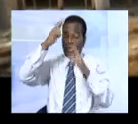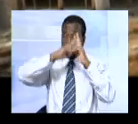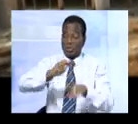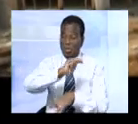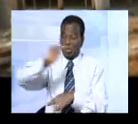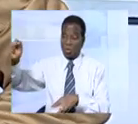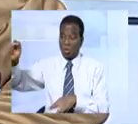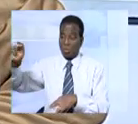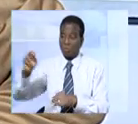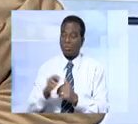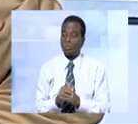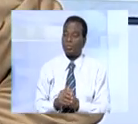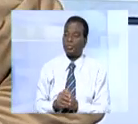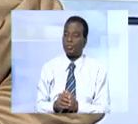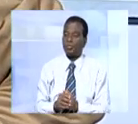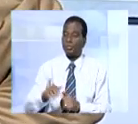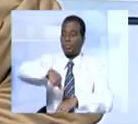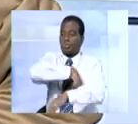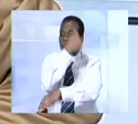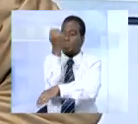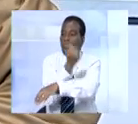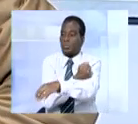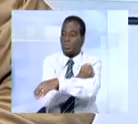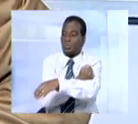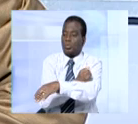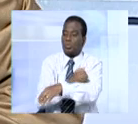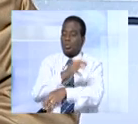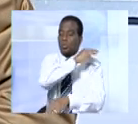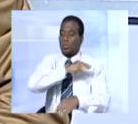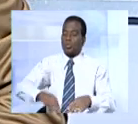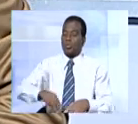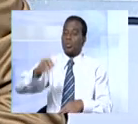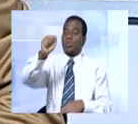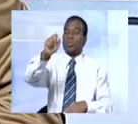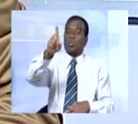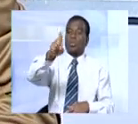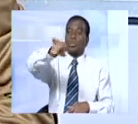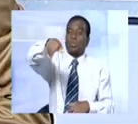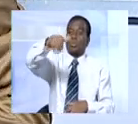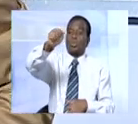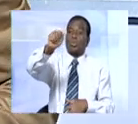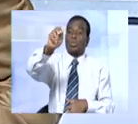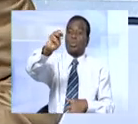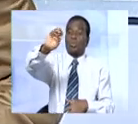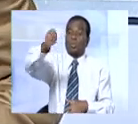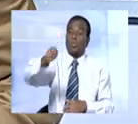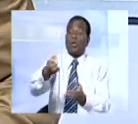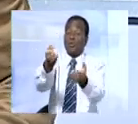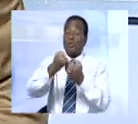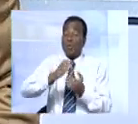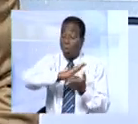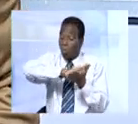normes. Les autorités municipales d'Adjamé veulent assainir les trottoirs du boulevard